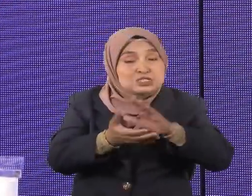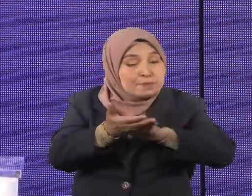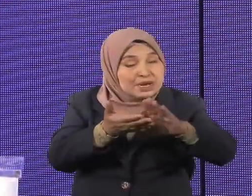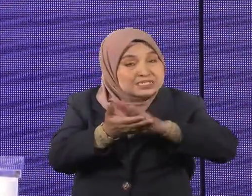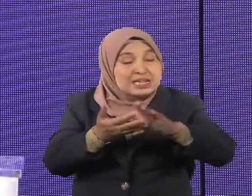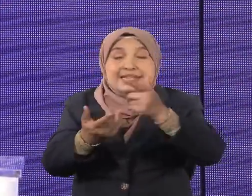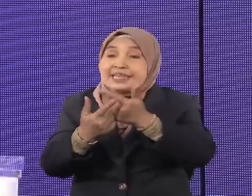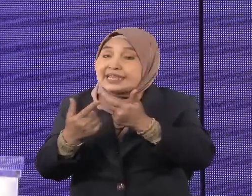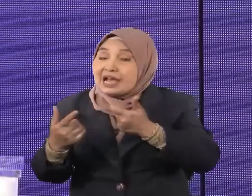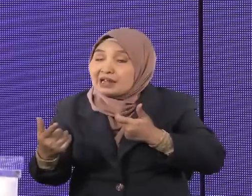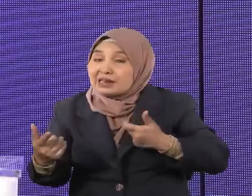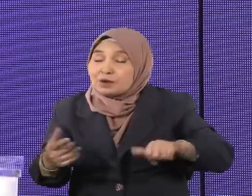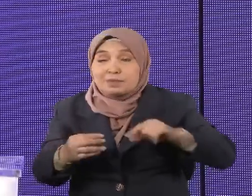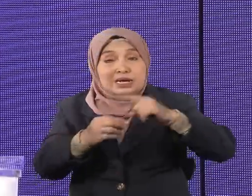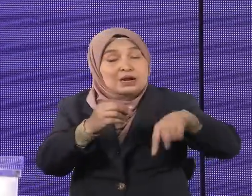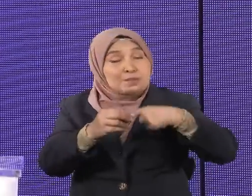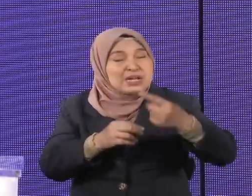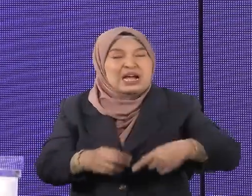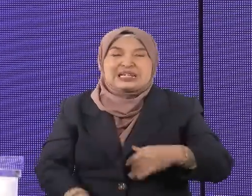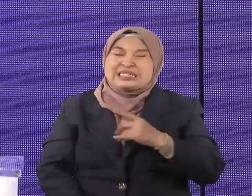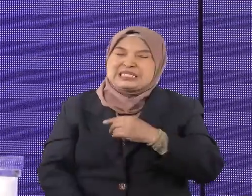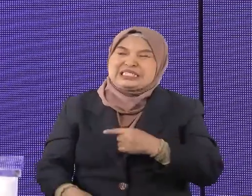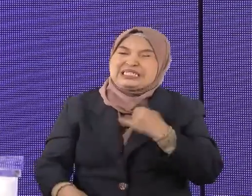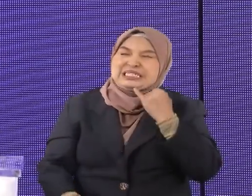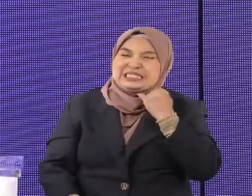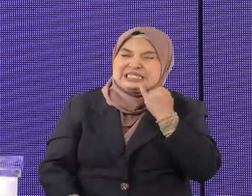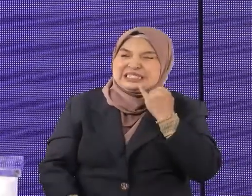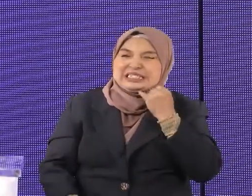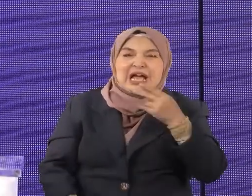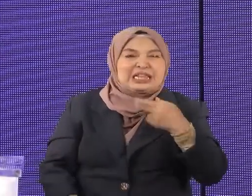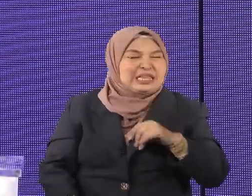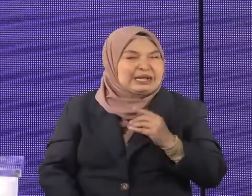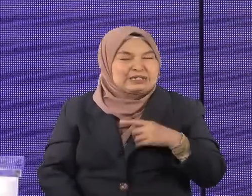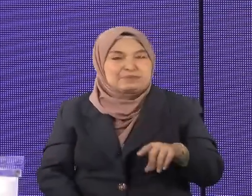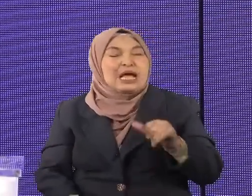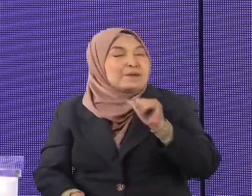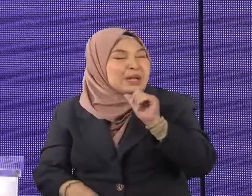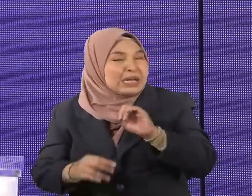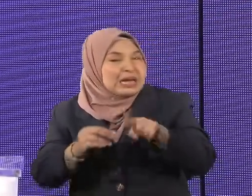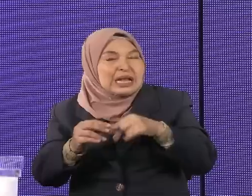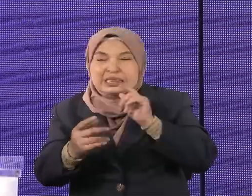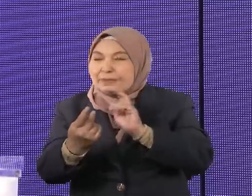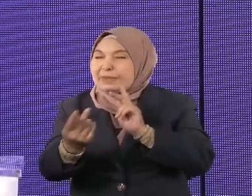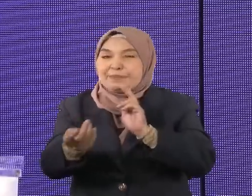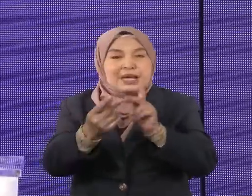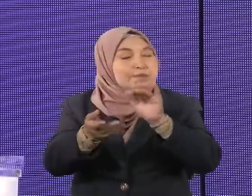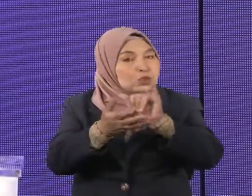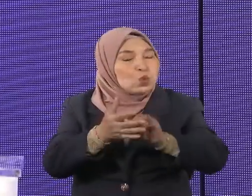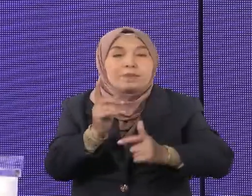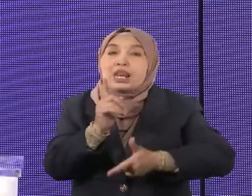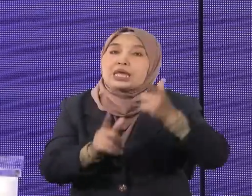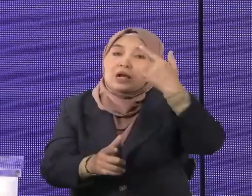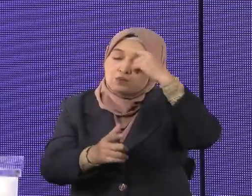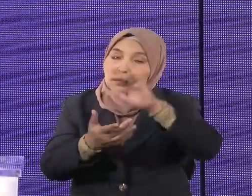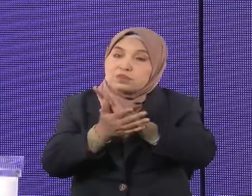bersihkan daripada perkara-perkara hasad, dengki, perkara-perkara yang tidak sesuai, kerana itulah melayakkan